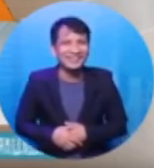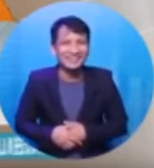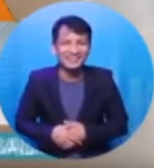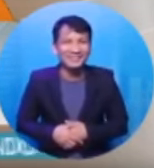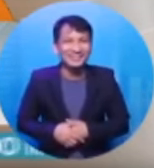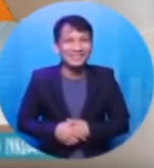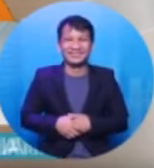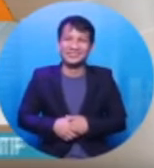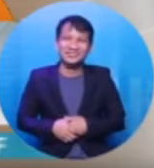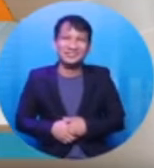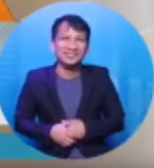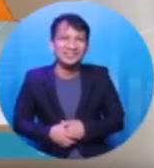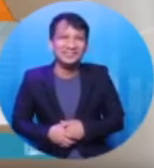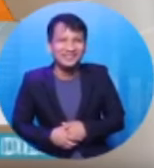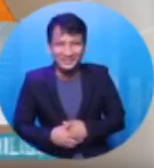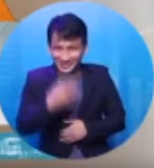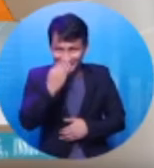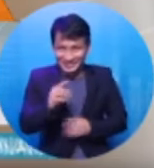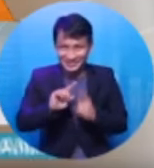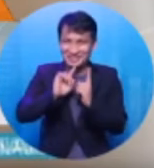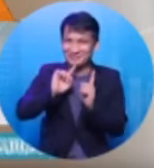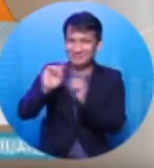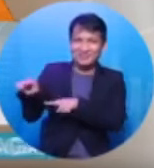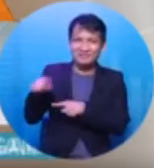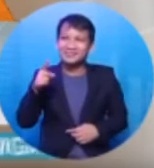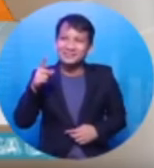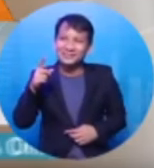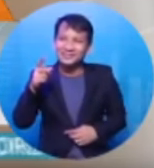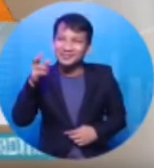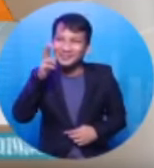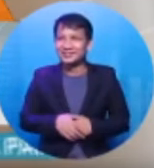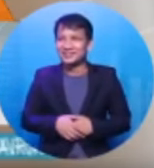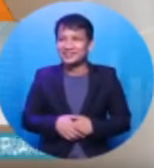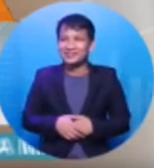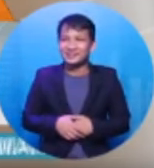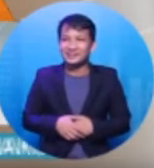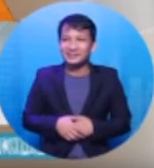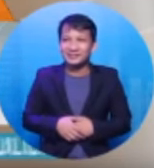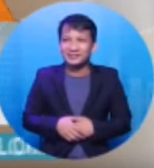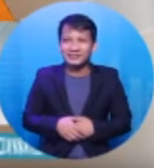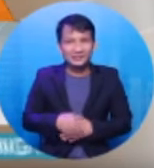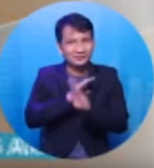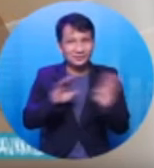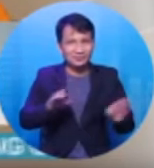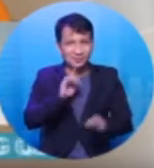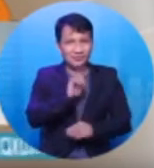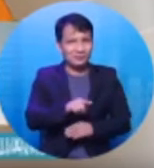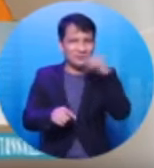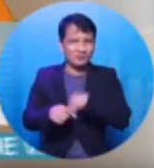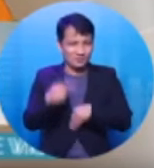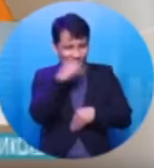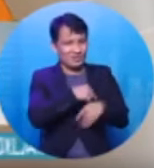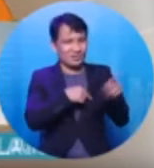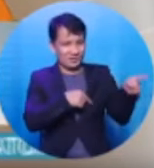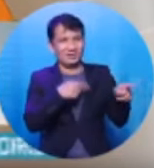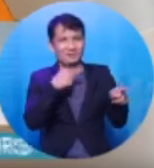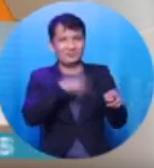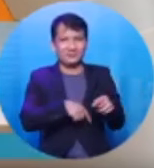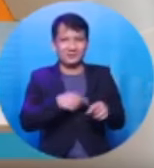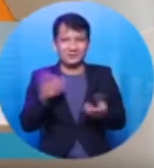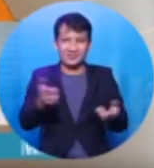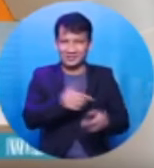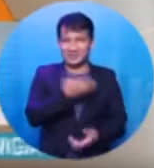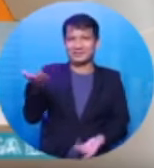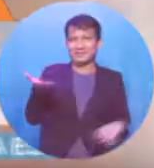Oh! Ma'am Jodeline, pwede niyo pong sagutin yung sinasabi po ni Mrs. Senarlo? Na? Hindi naman pala totoo yung mga pinagsasabi nyo.